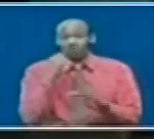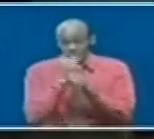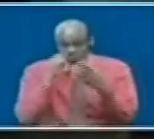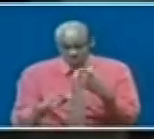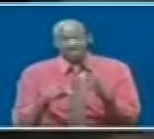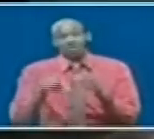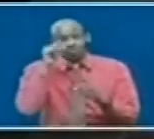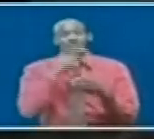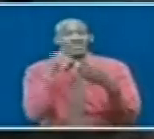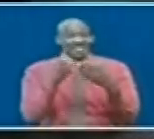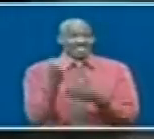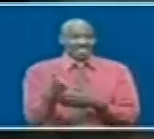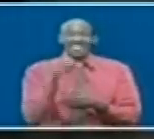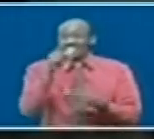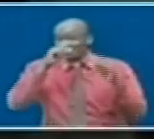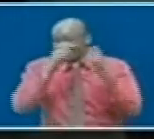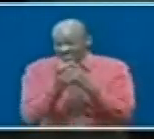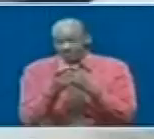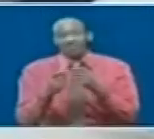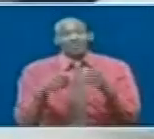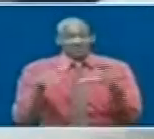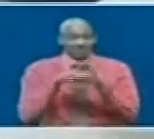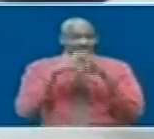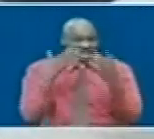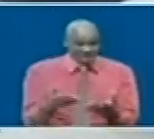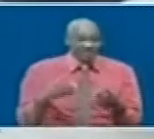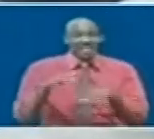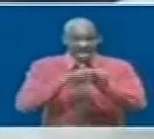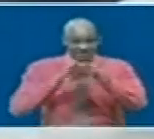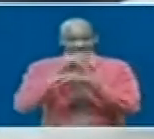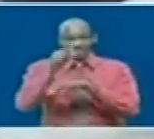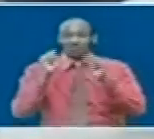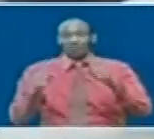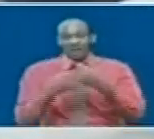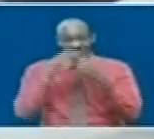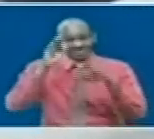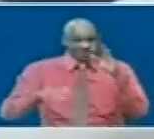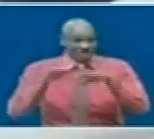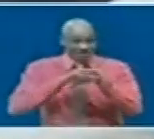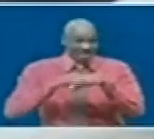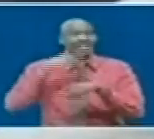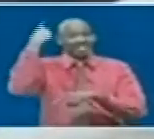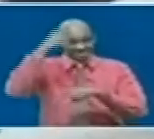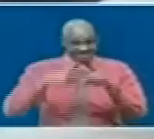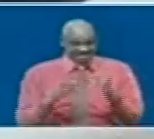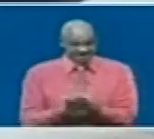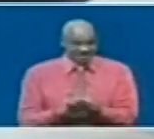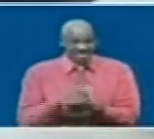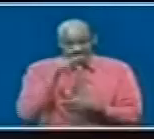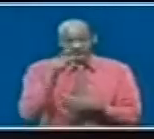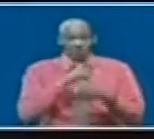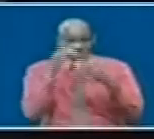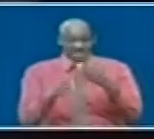ilichaguliwa wikendi. Timu hii itashiriki katika mchuano wa maondoano barani Afrika itakayoandaliwa Afrika Kusini mwaka ujao. Katika mkondo wa